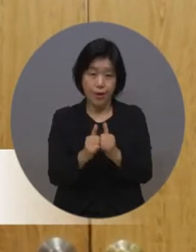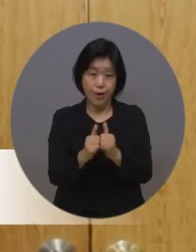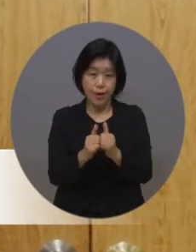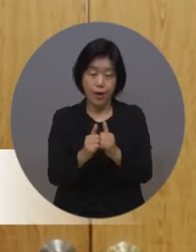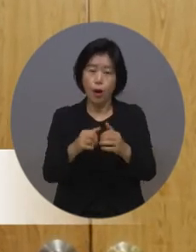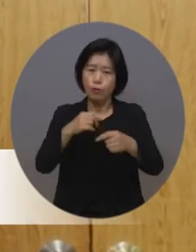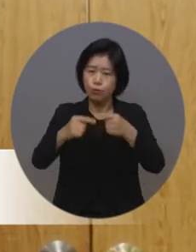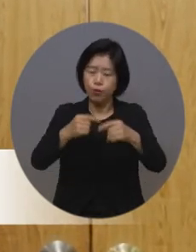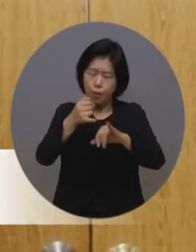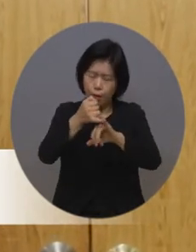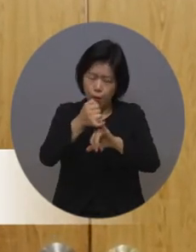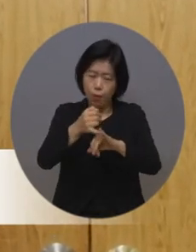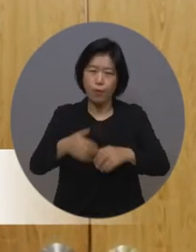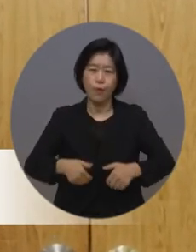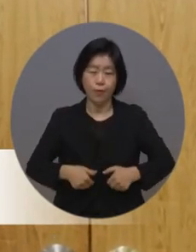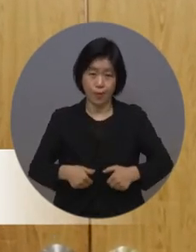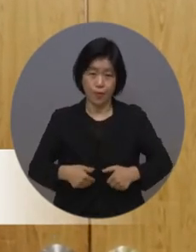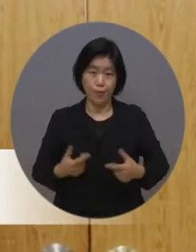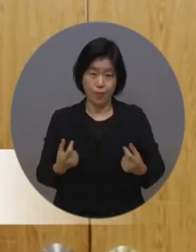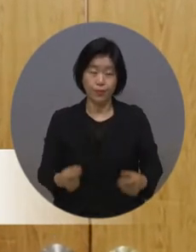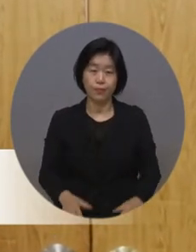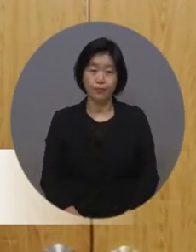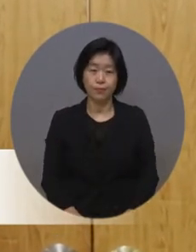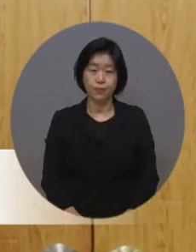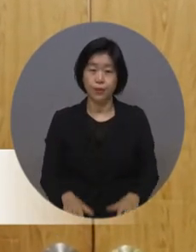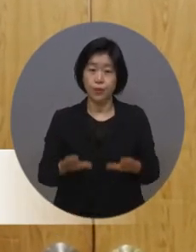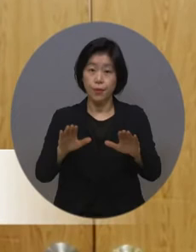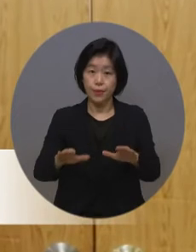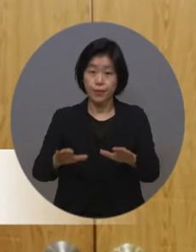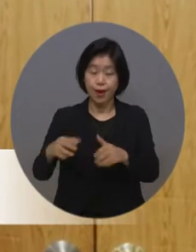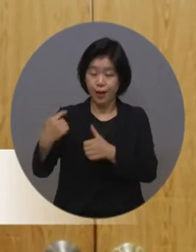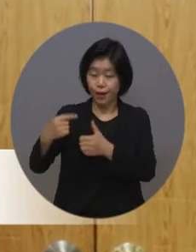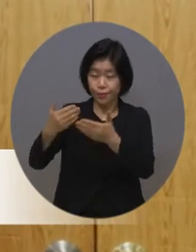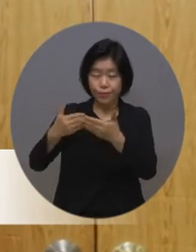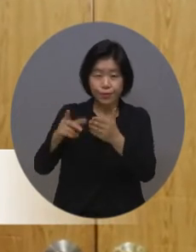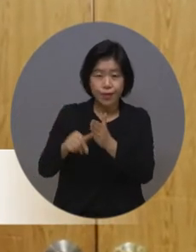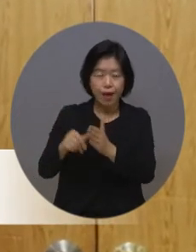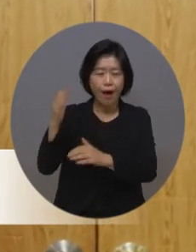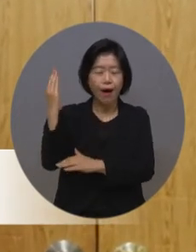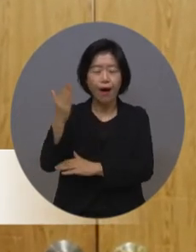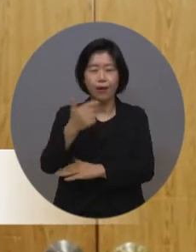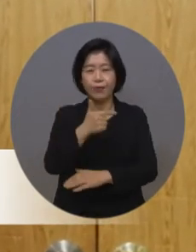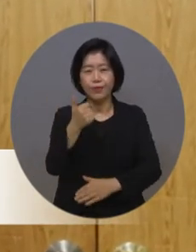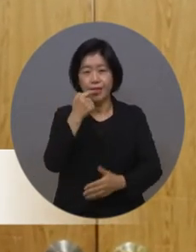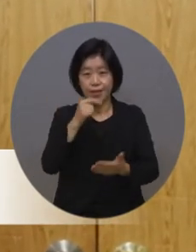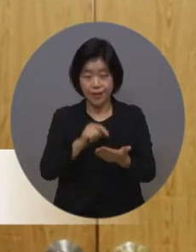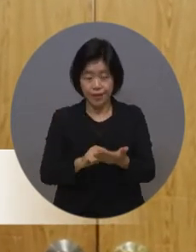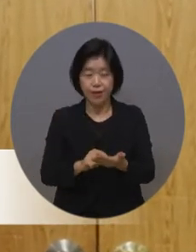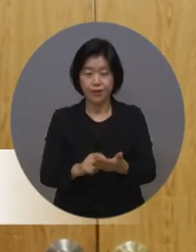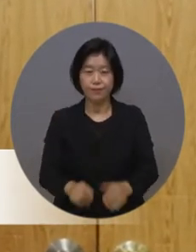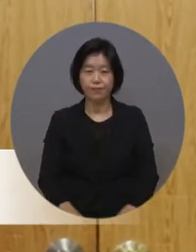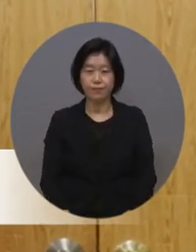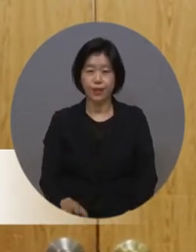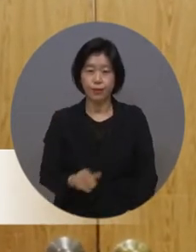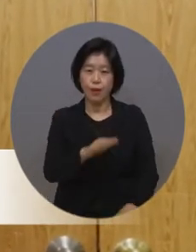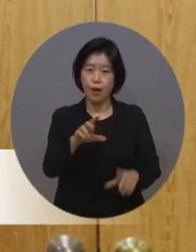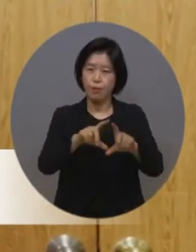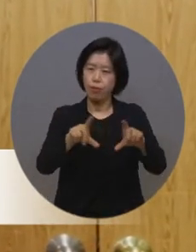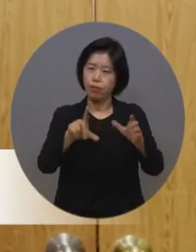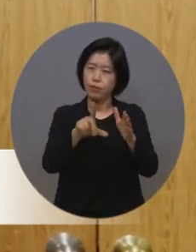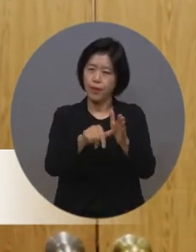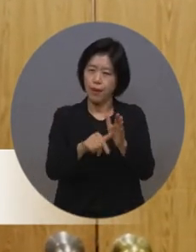수화는 정말 꼭 필요하지 않나 하는 그런 생각이 듭니다. 그런데 오늘 강의가 너무 쉽고 너무 우리가 일상에서